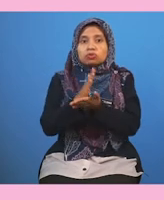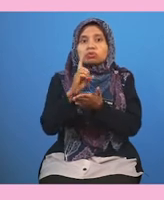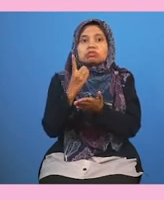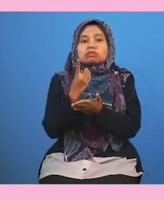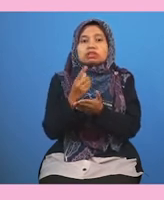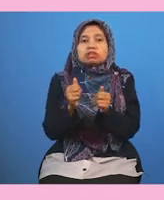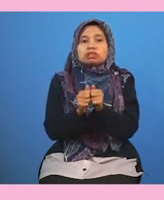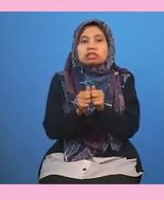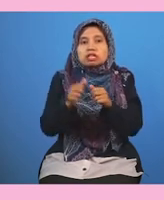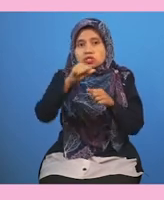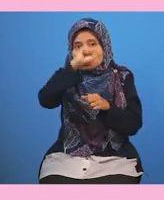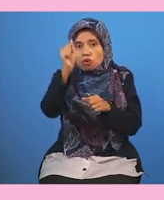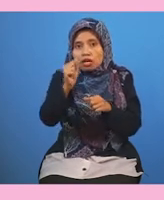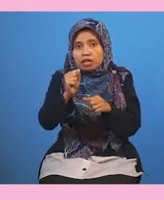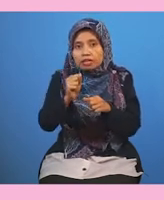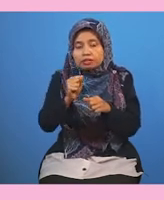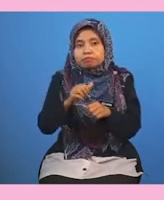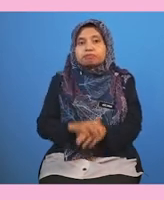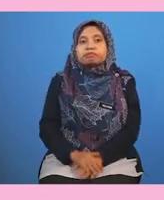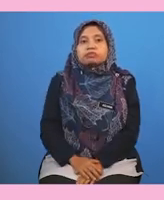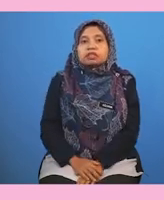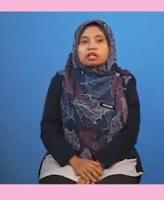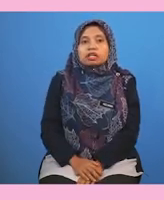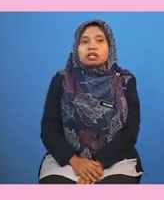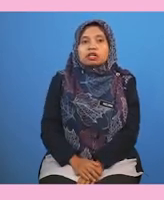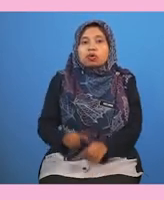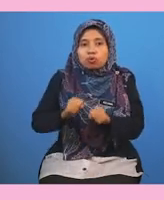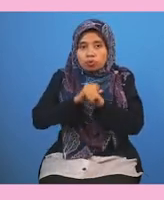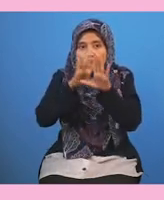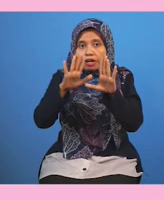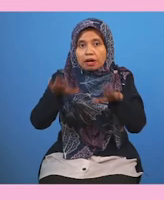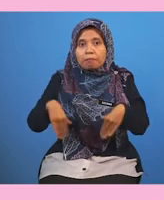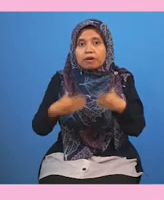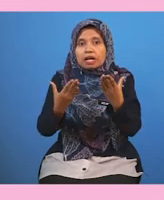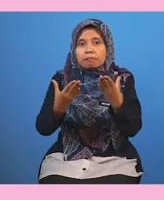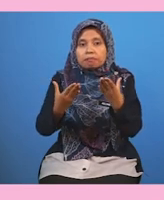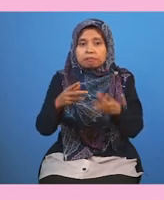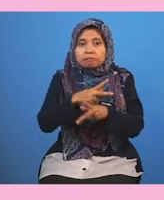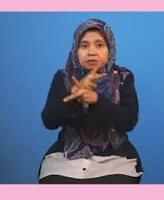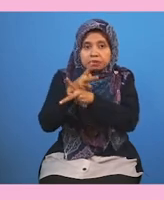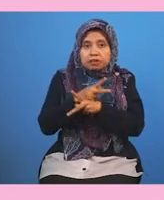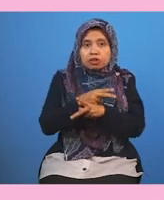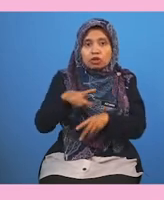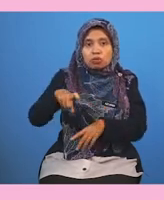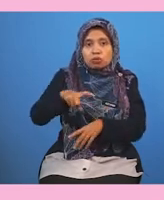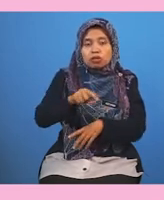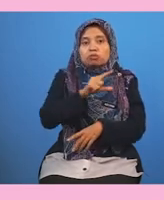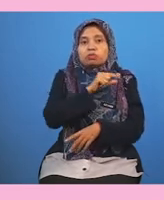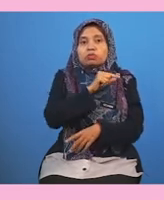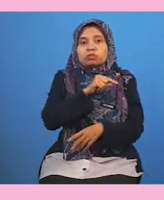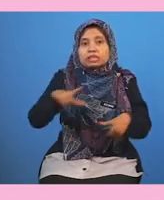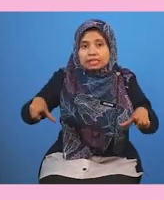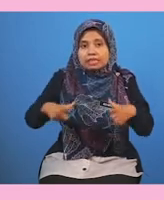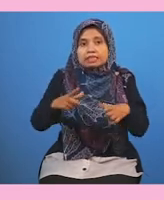dengan soalan kemahiran berfikir aras tinggi. Soalannya adalah, huraikan bagaimana penternakan